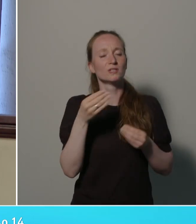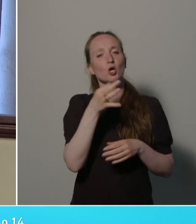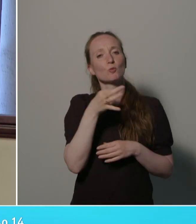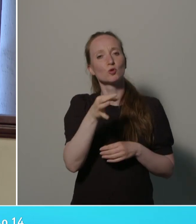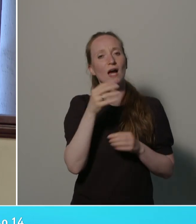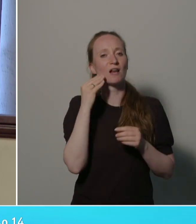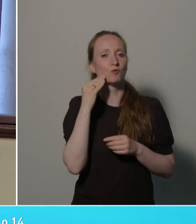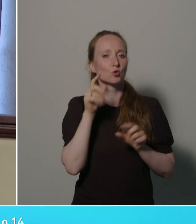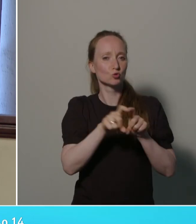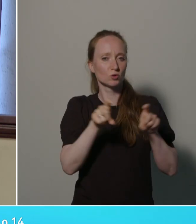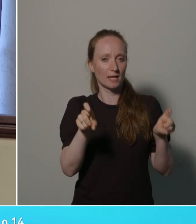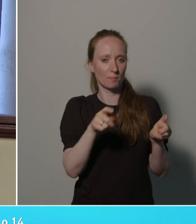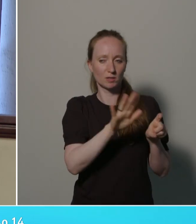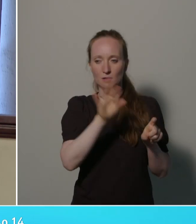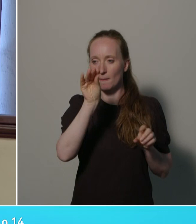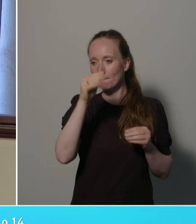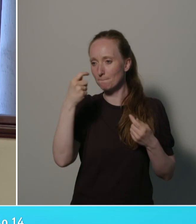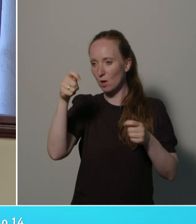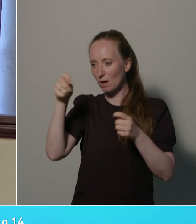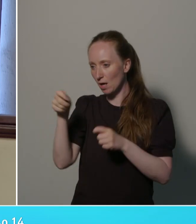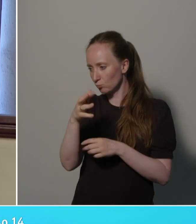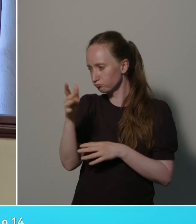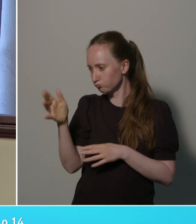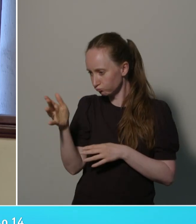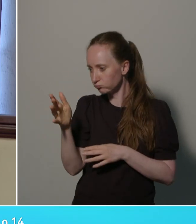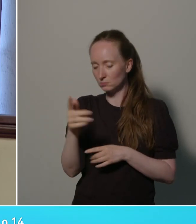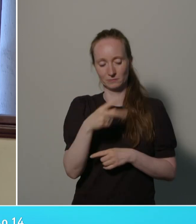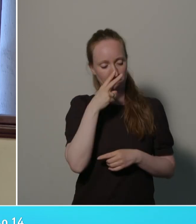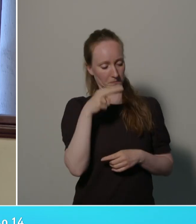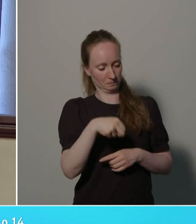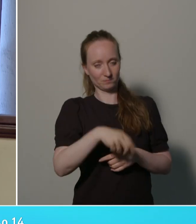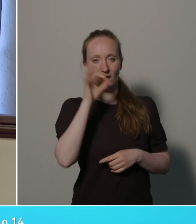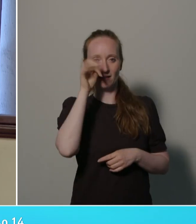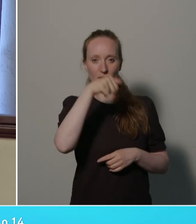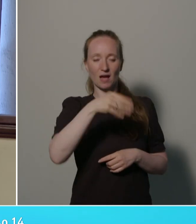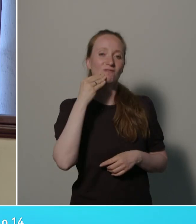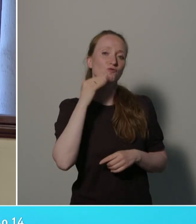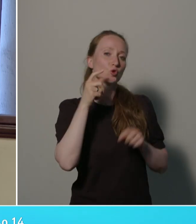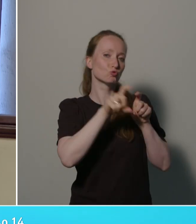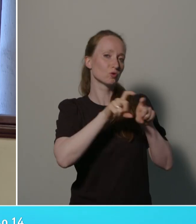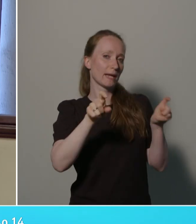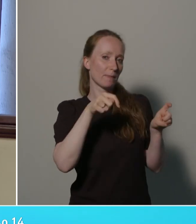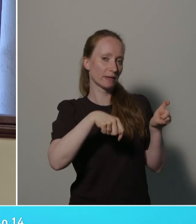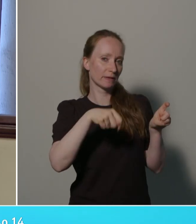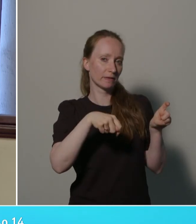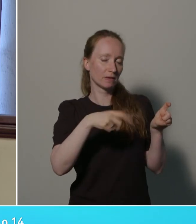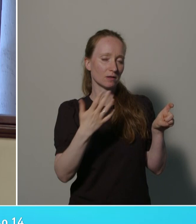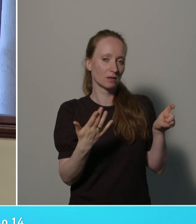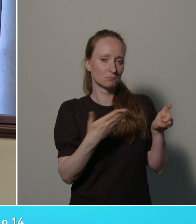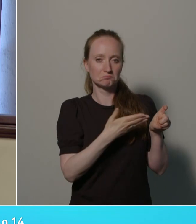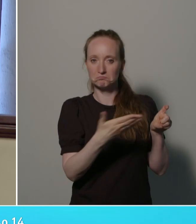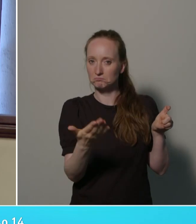Wohnungsunternehmen beinhaltet, dann sollten wir sehr stolz sein, dass wir ein Wohnungsunternehmen in dieser Stadt Jena haben, die uns